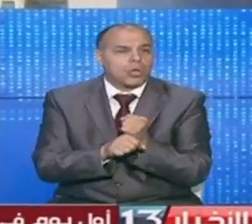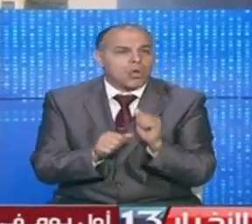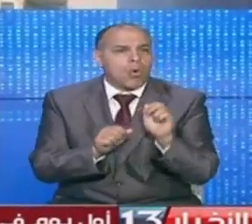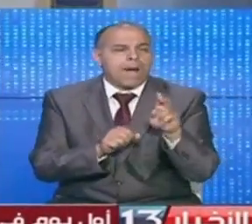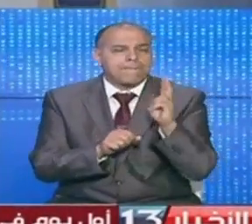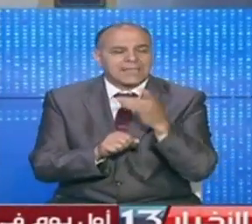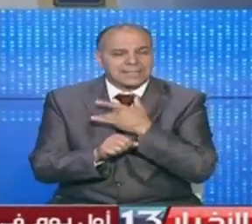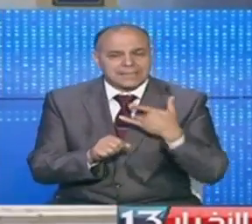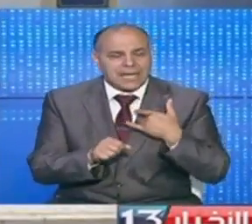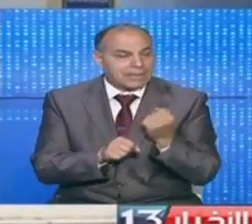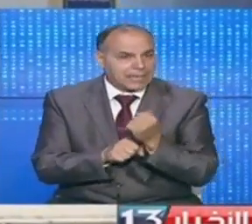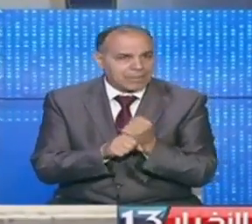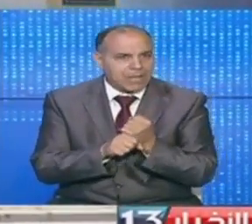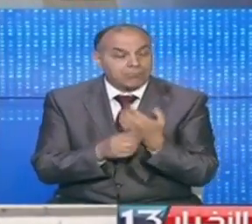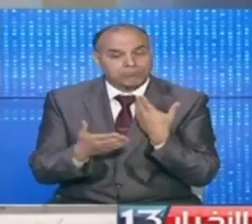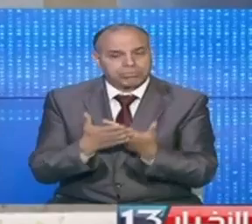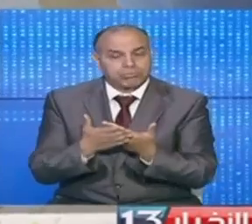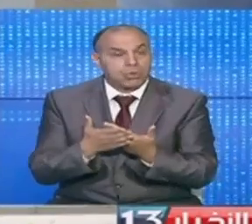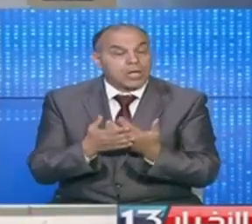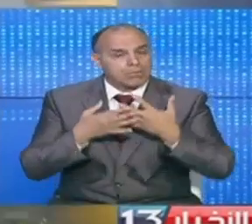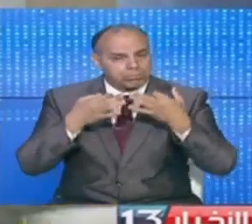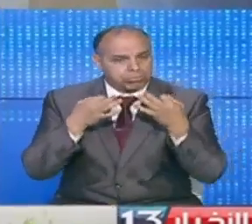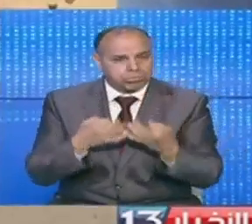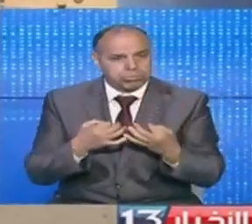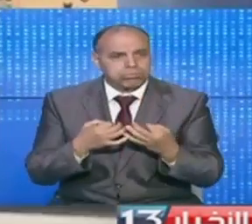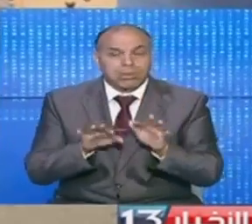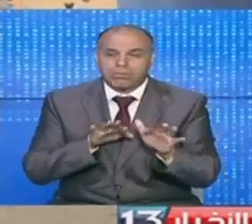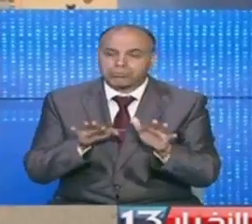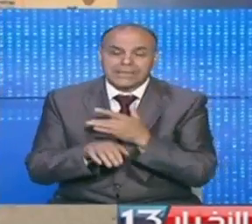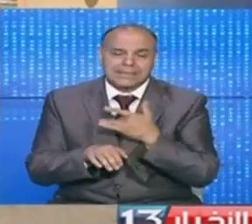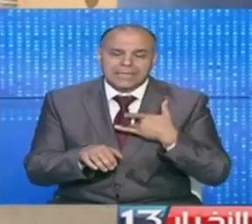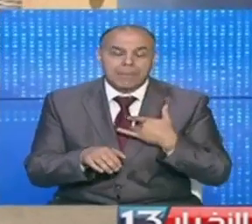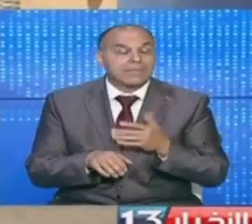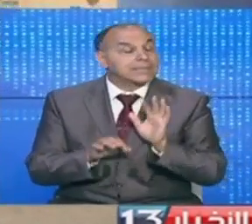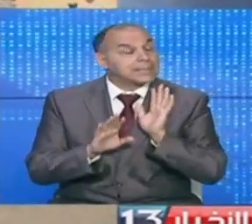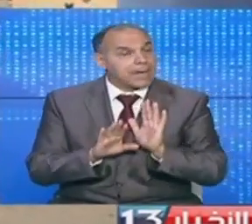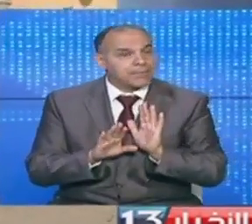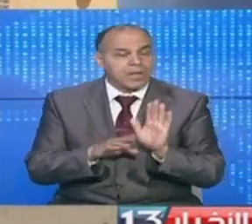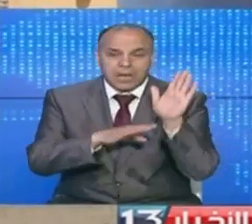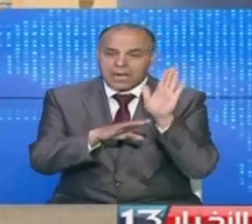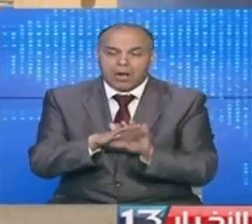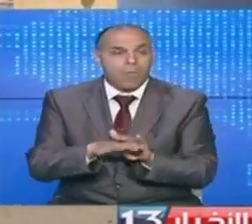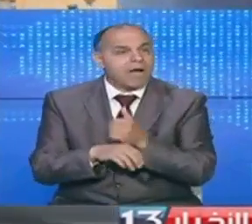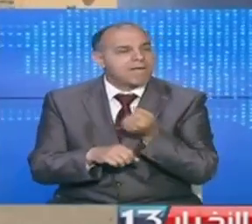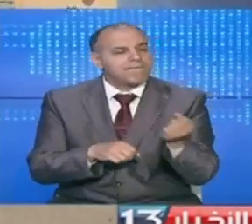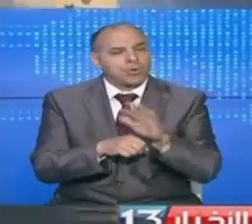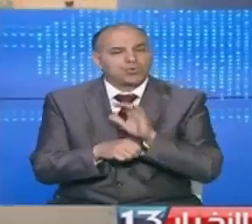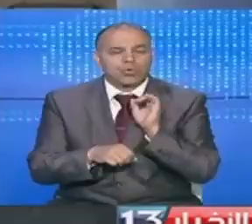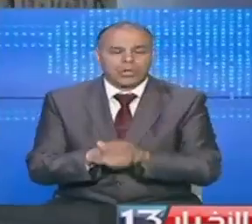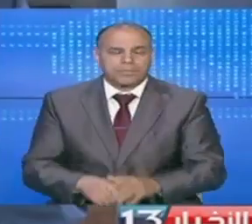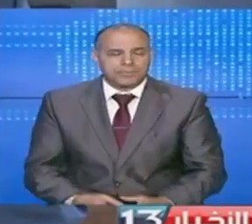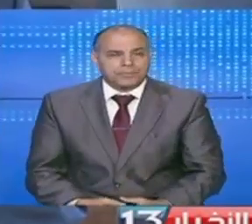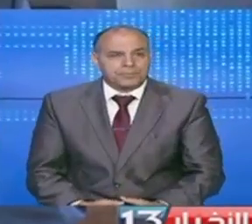الصحه للسلامه المهنيه ادله تثبت مختلفه تدابير السلامه الصحيه والوقايه من غيرنا